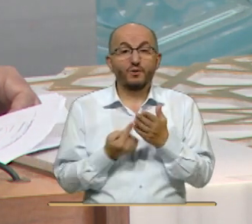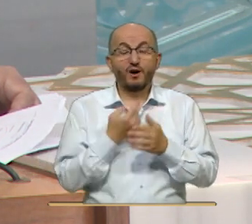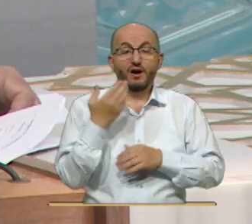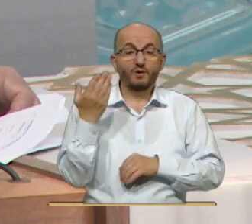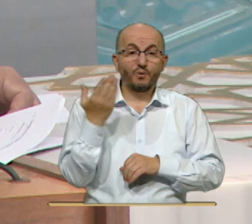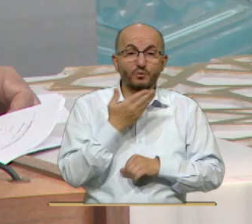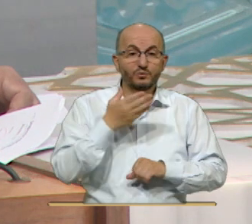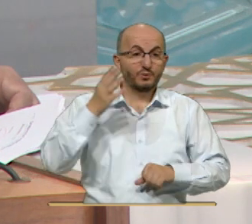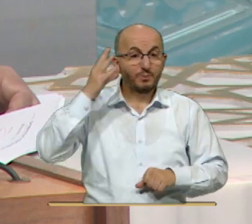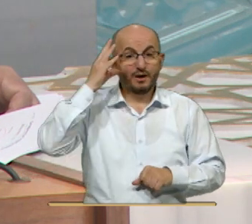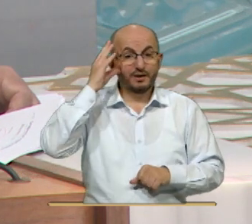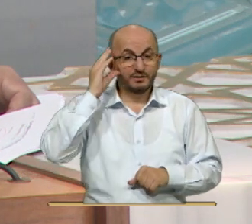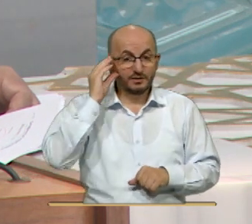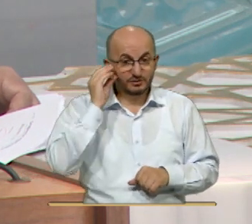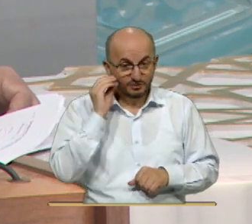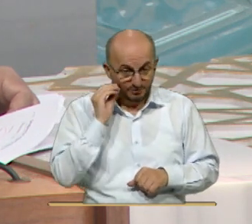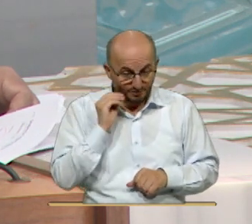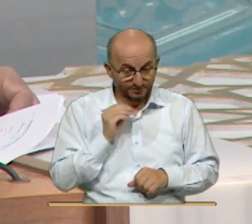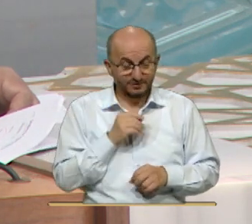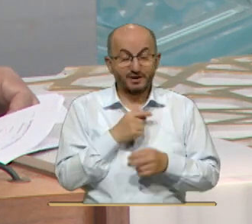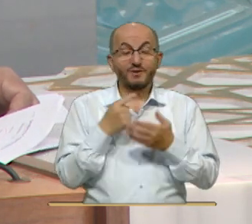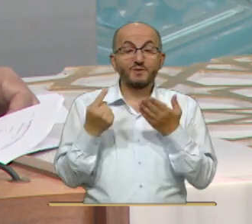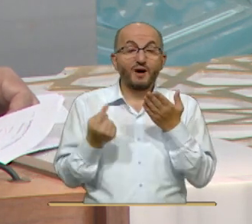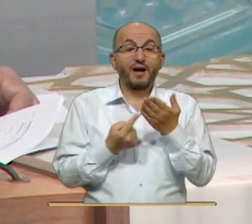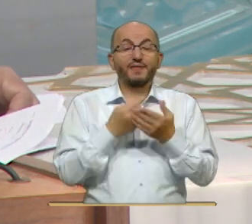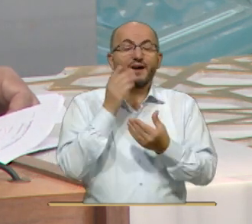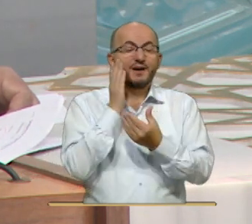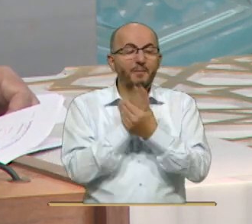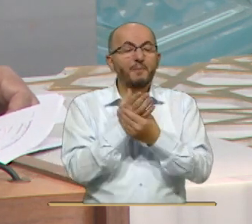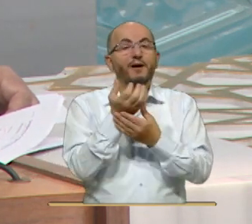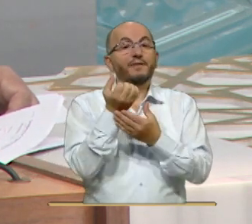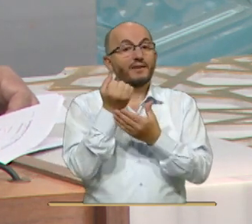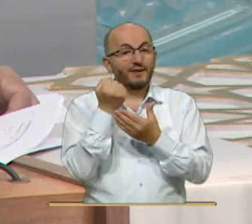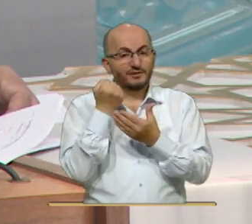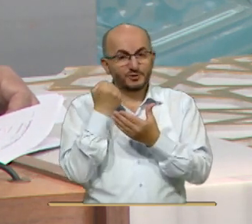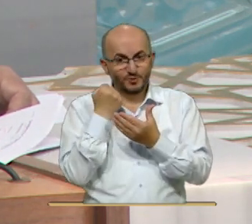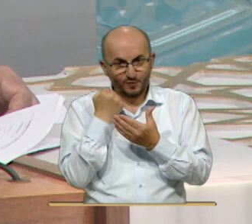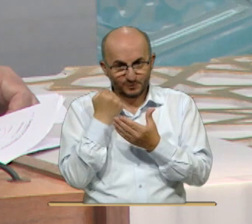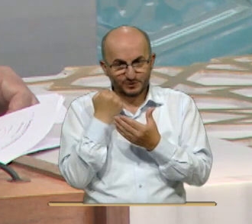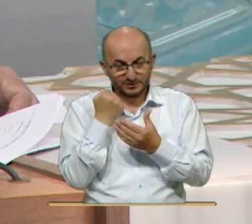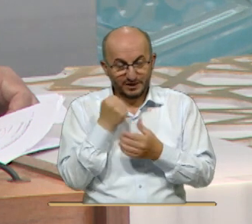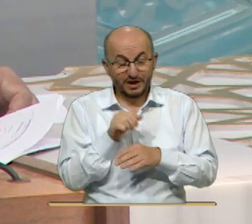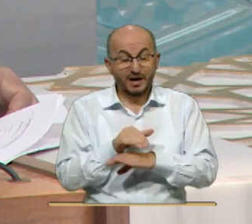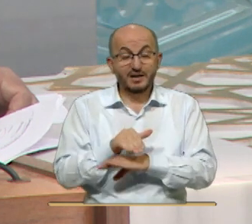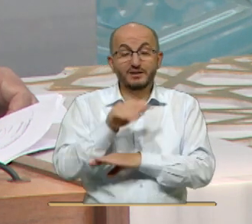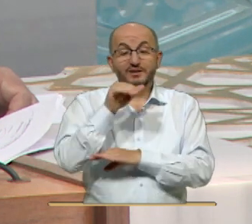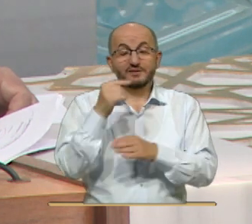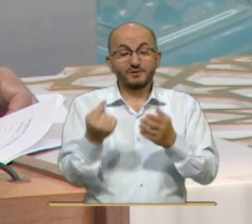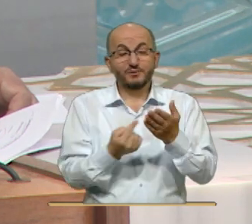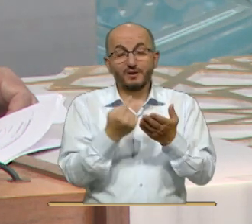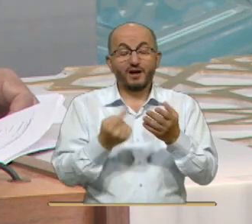okunup anlaşılıyorsa, Kur'an'dan ibret alınıyorsa, hayata